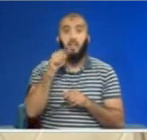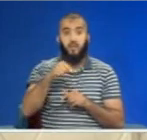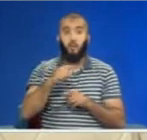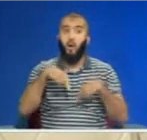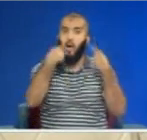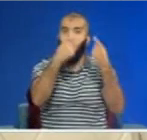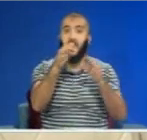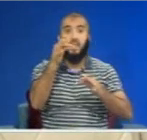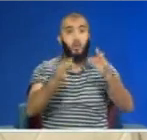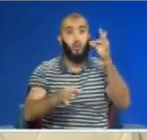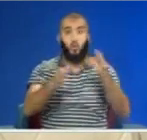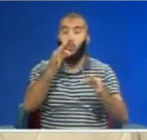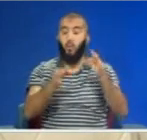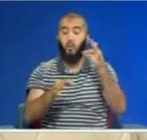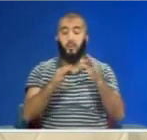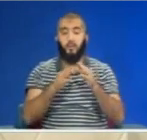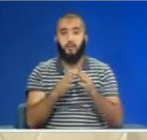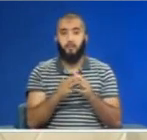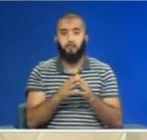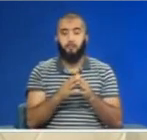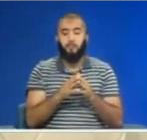تفصل بينهم.